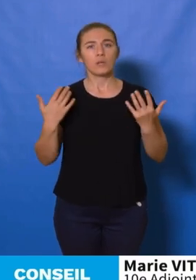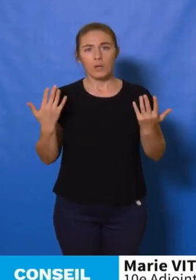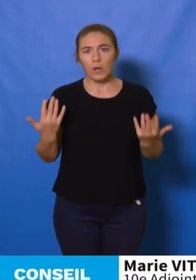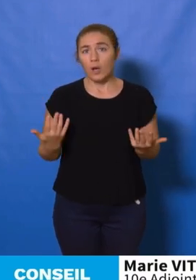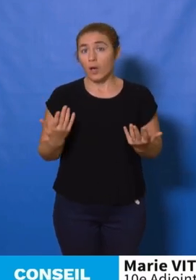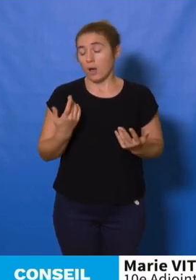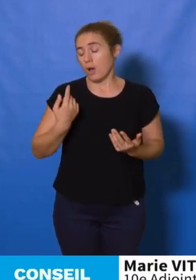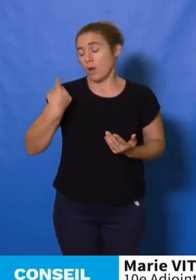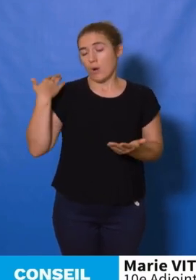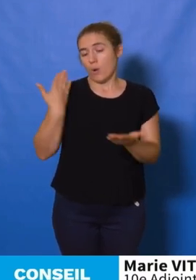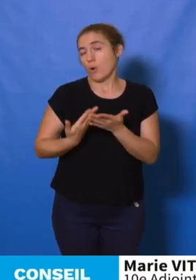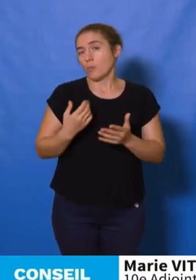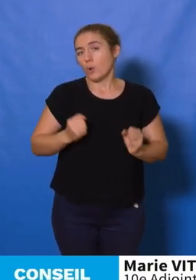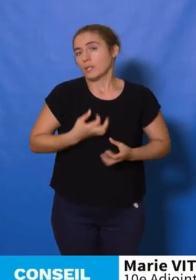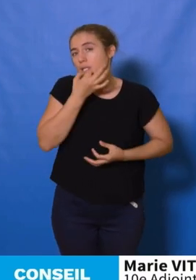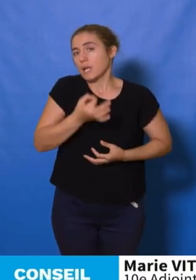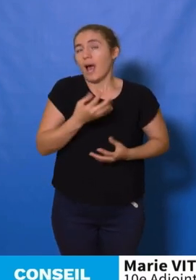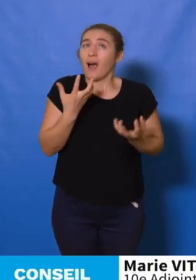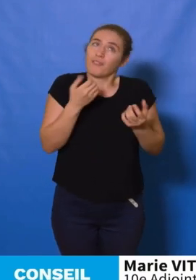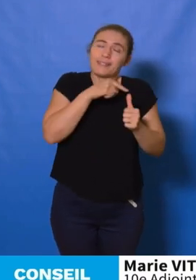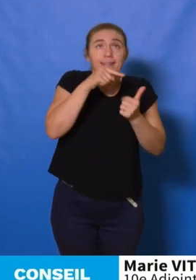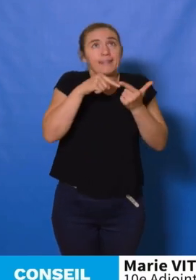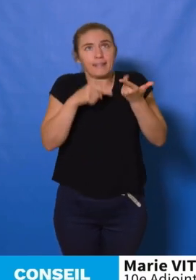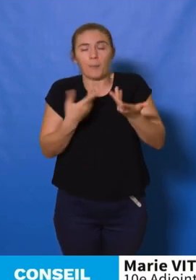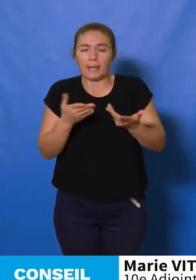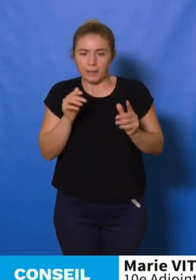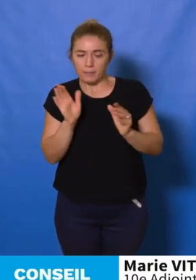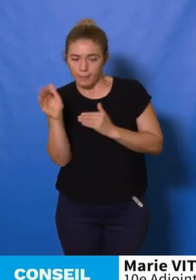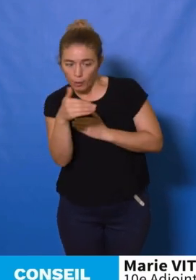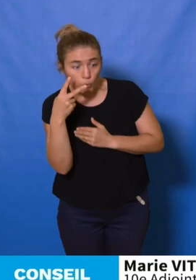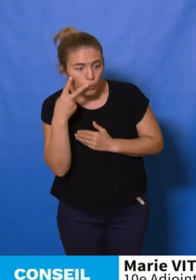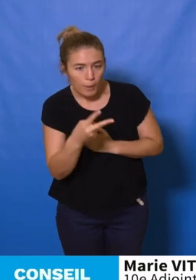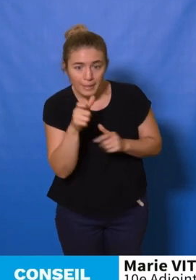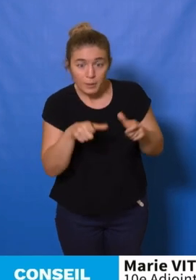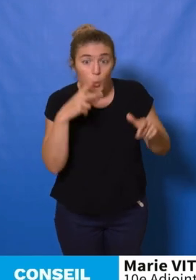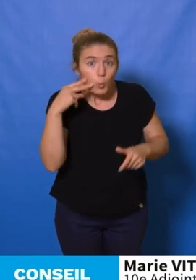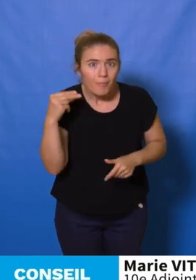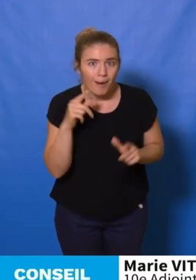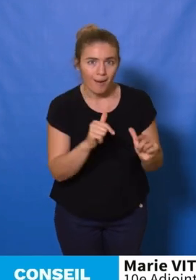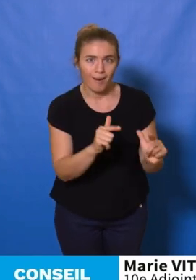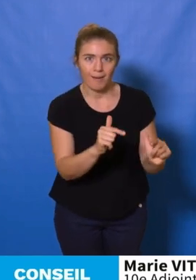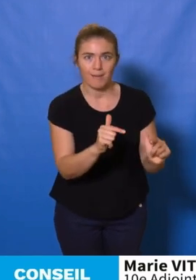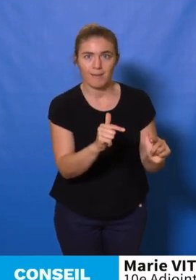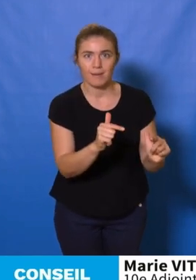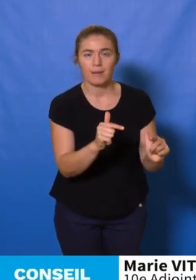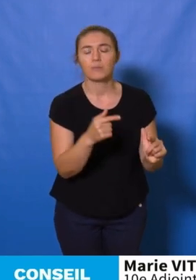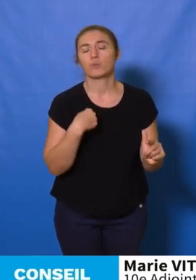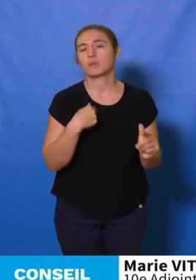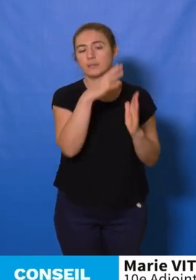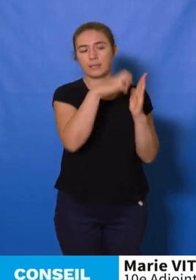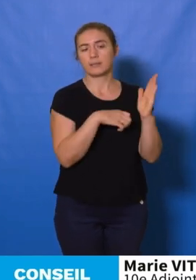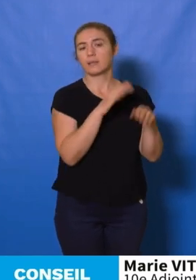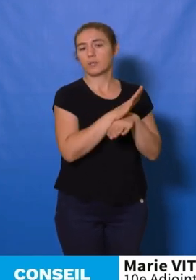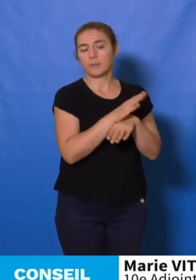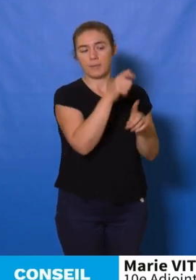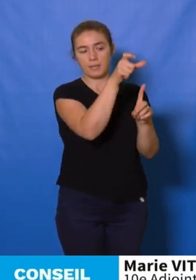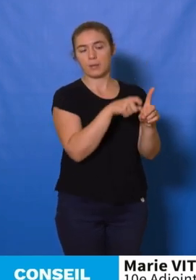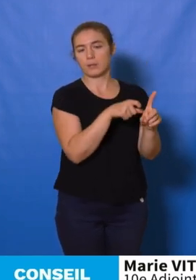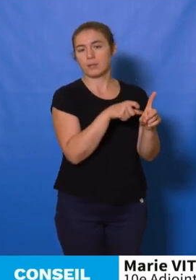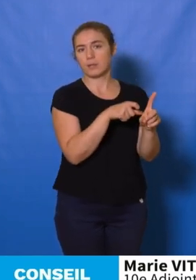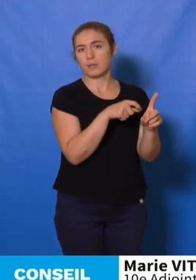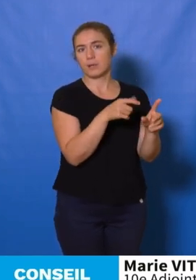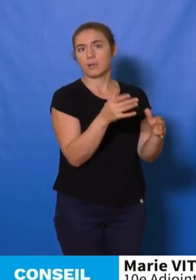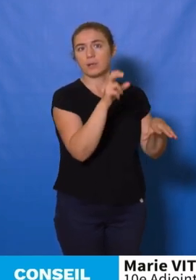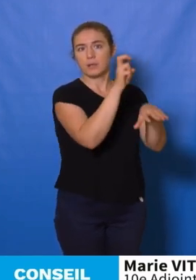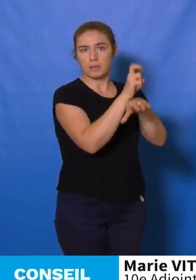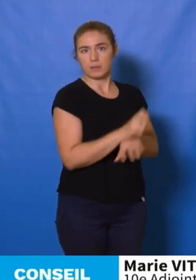cette Assemblée, mais derrière tout ce que nous disons, il y a des vies humaines. Je voudrais vous lire l'extrait d'un témoignage d'un détenu qui a été enfermé au